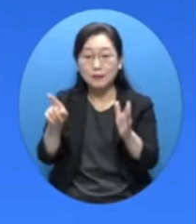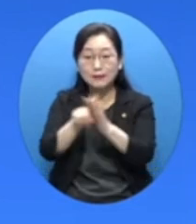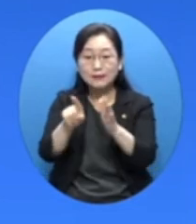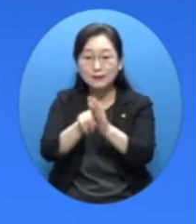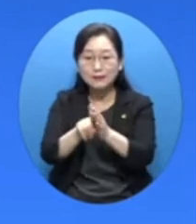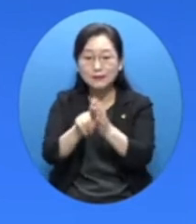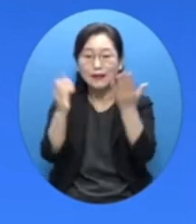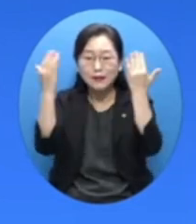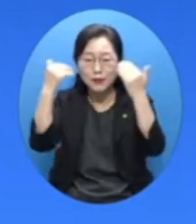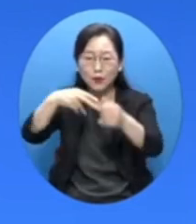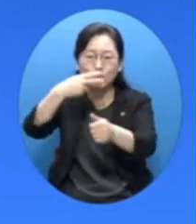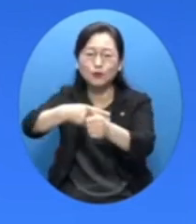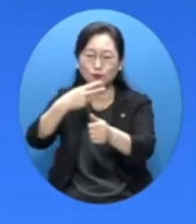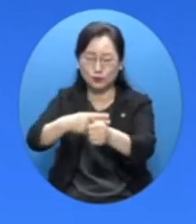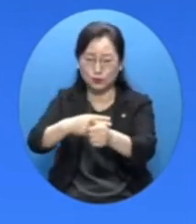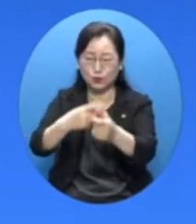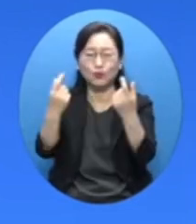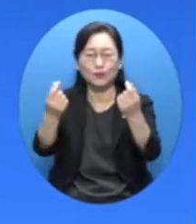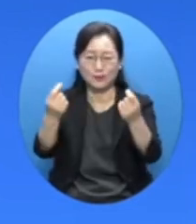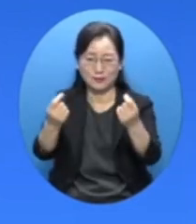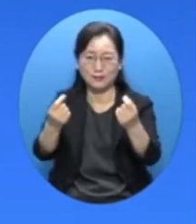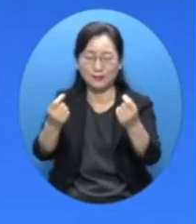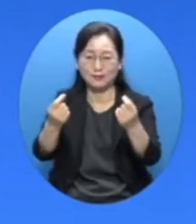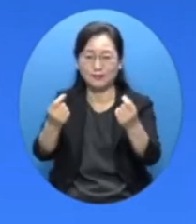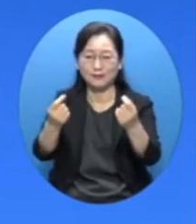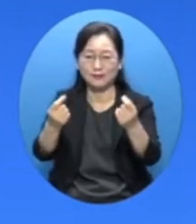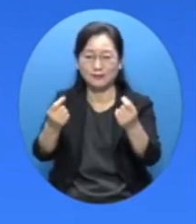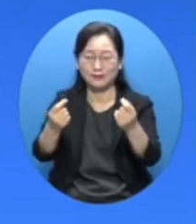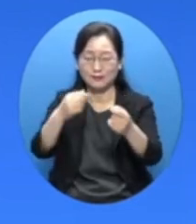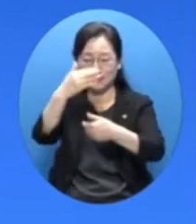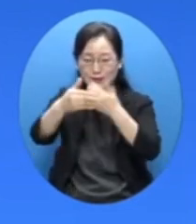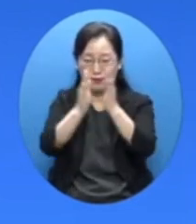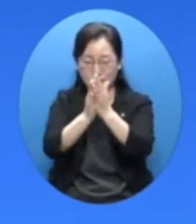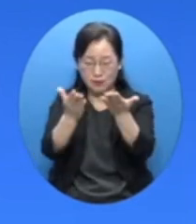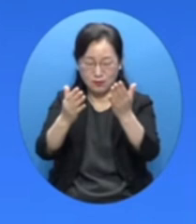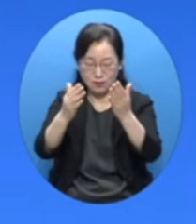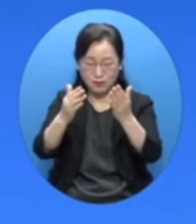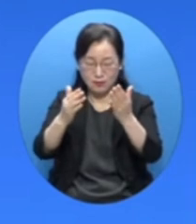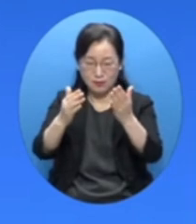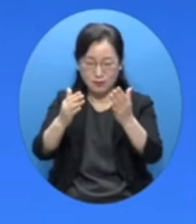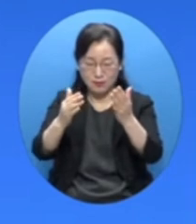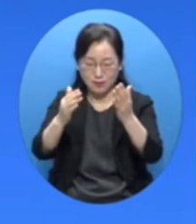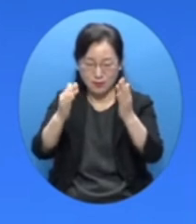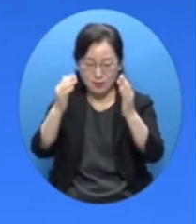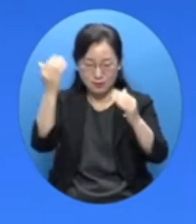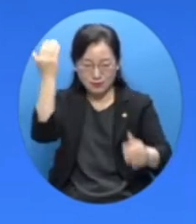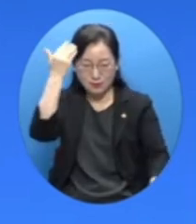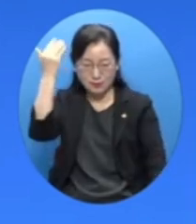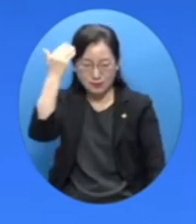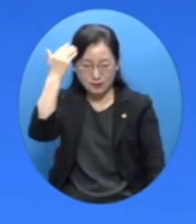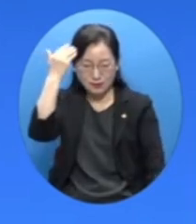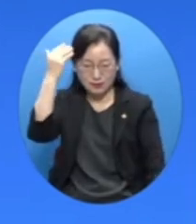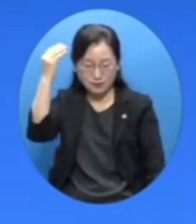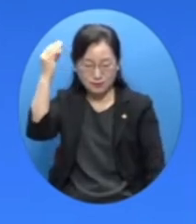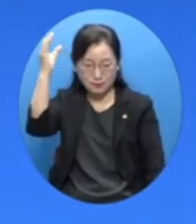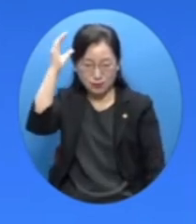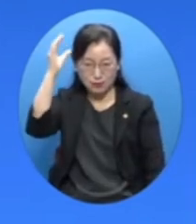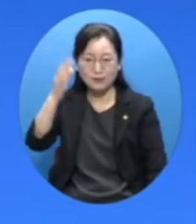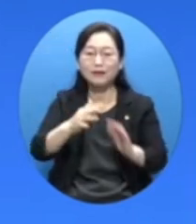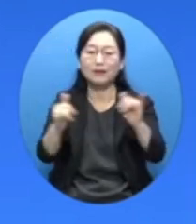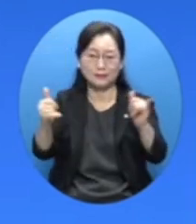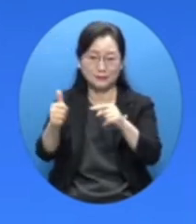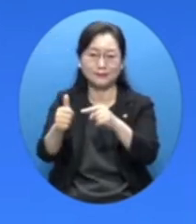신학교 교수와 같이 성경 지식이 아주 깊은 그러한 교회를 갖고 있는